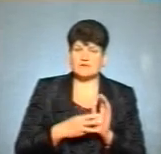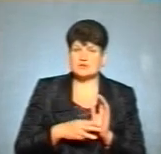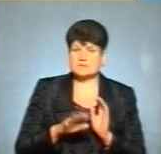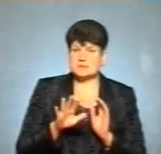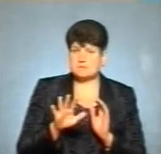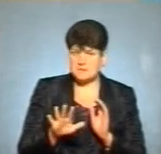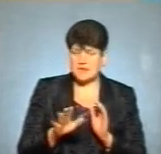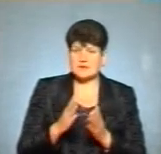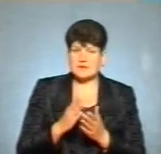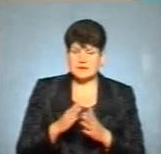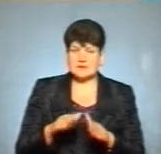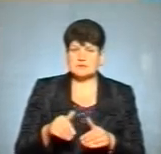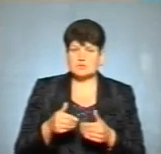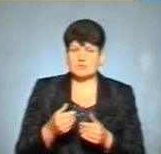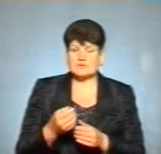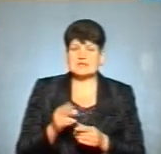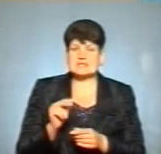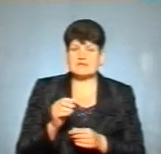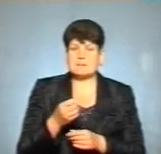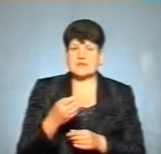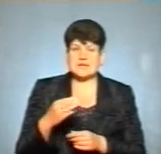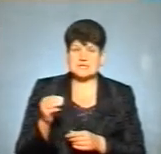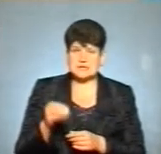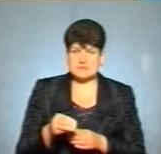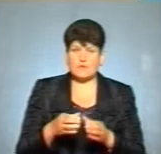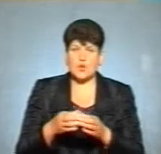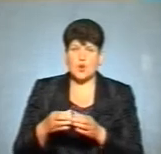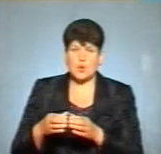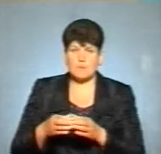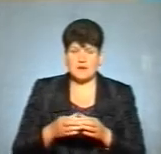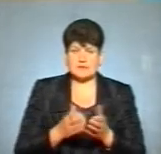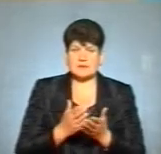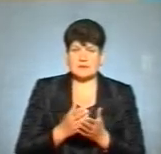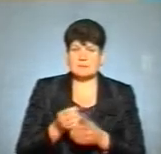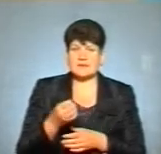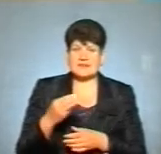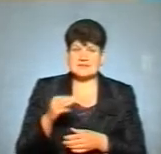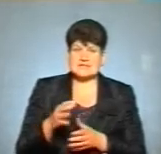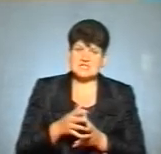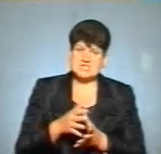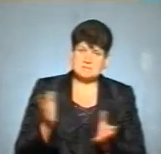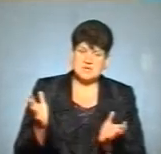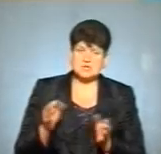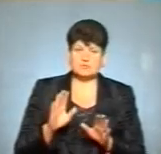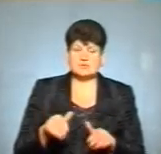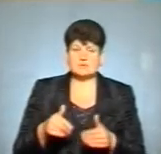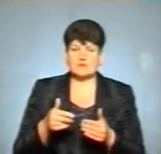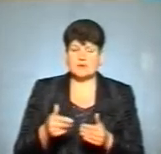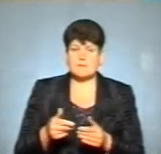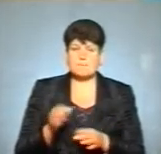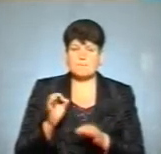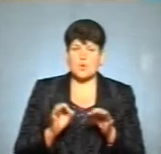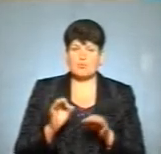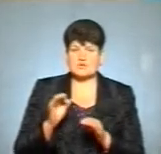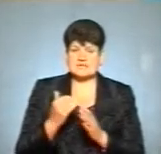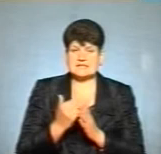кодексу пропонується цифра 15 тисяч. Тобто в громадах, які мають 15 тисяч і більше, буде запроваджена пропорційна система з